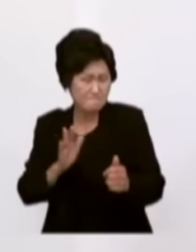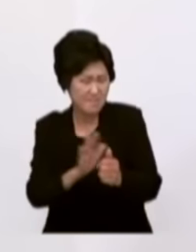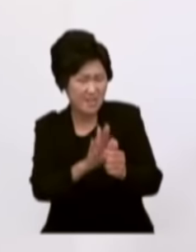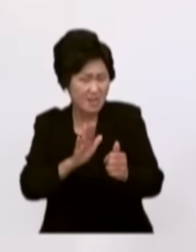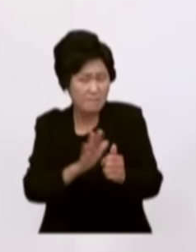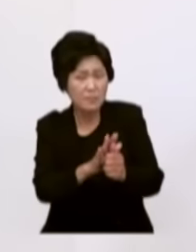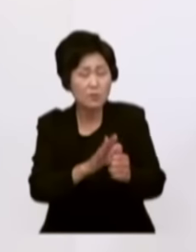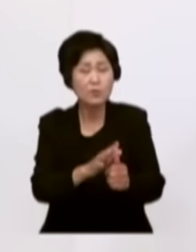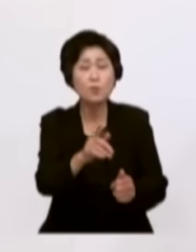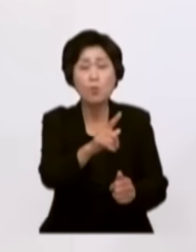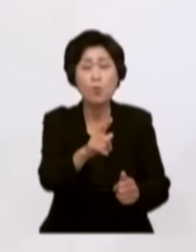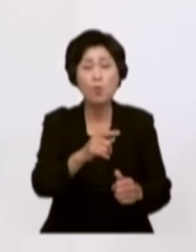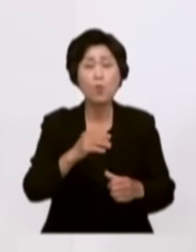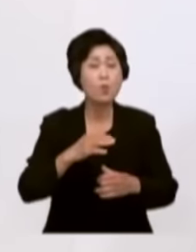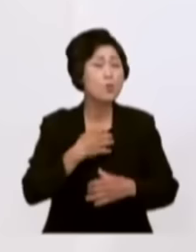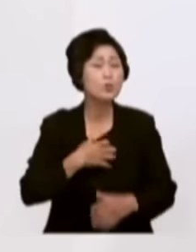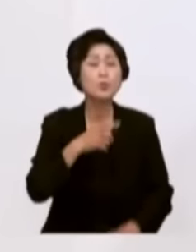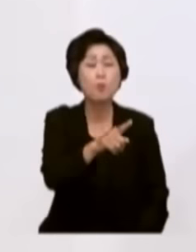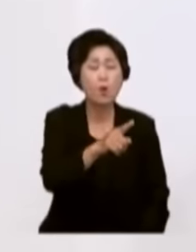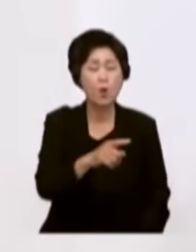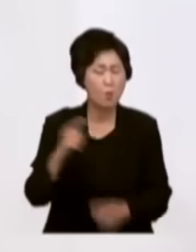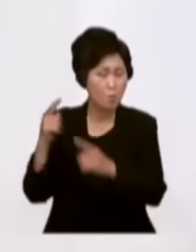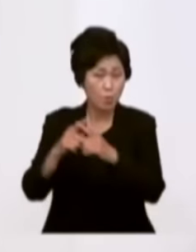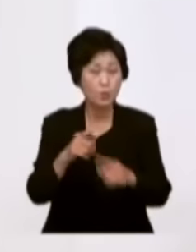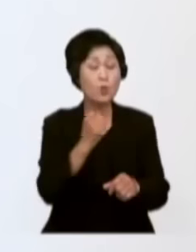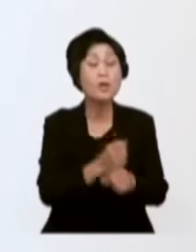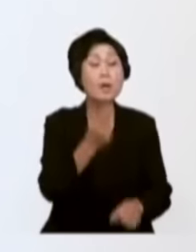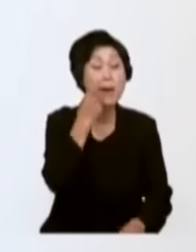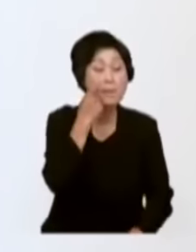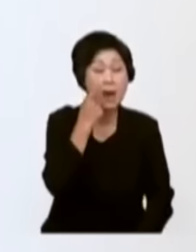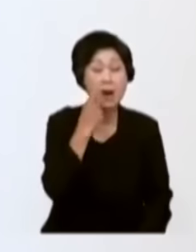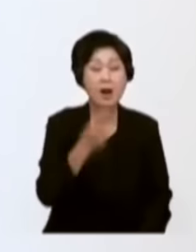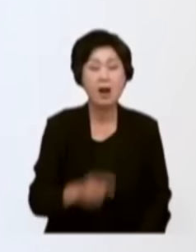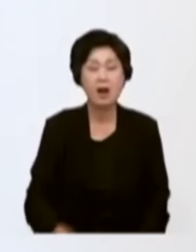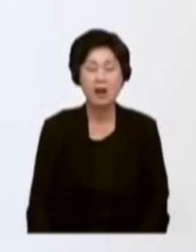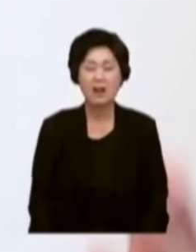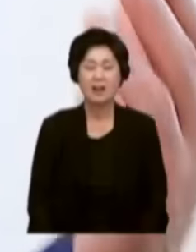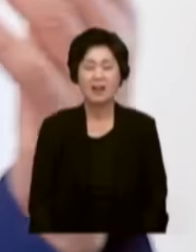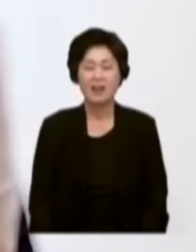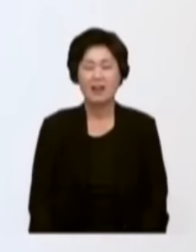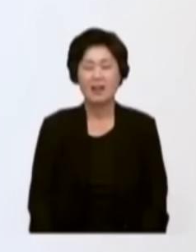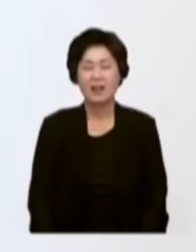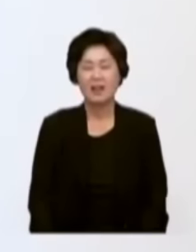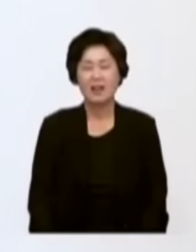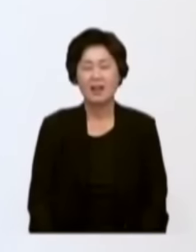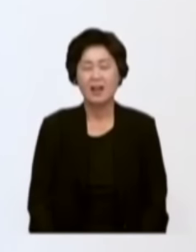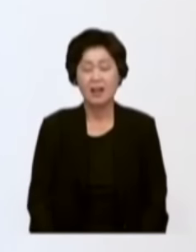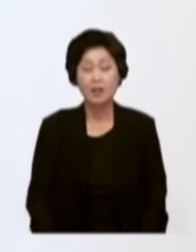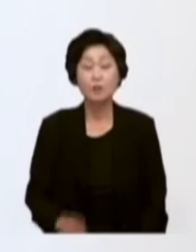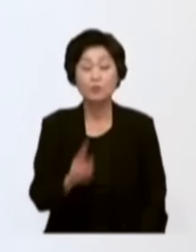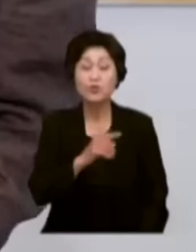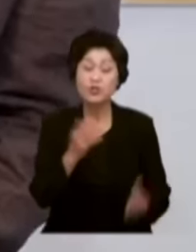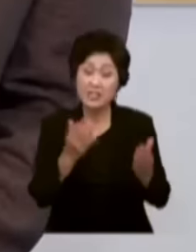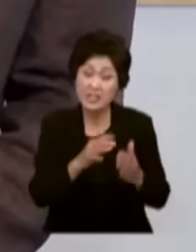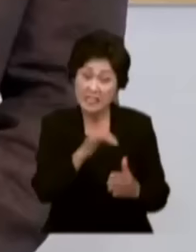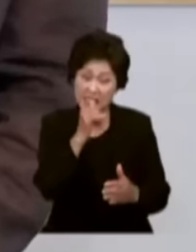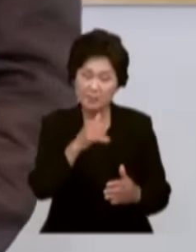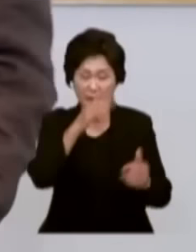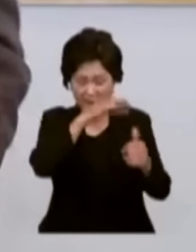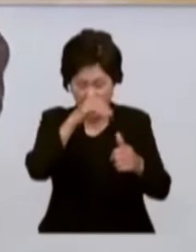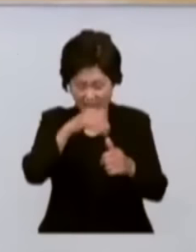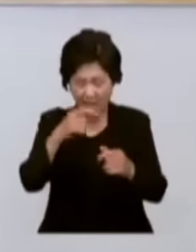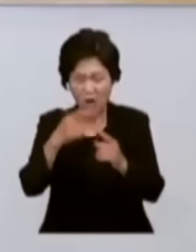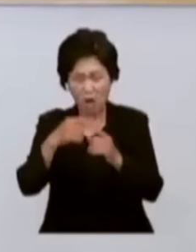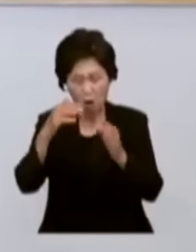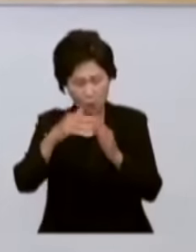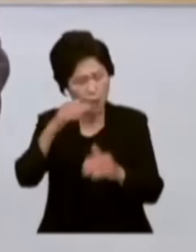팍팍 밀어주는데 뭐가 겁이 나? 걱정돼. 무조건 해봐, 무조건 해봐. 뭔가 안 좋은 일 있으면 벌써 영과 교회로 와라. 아,